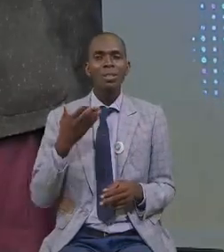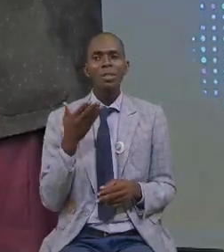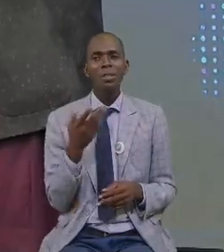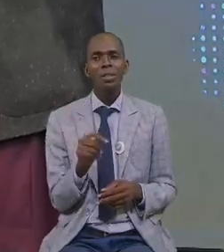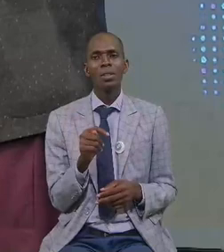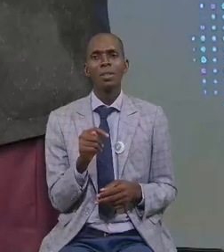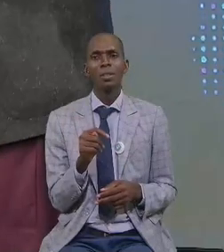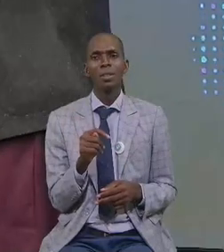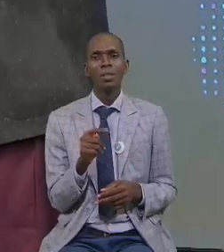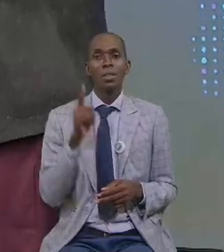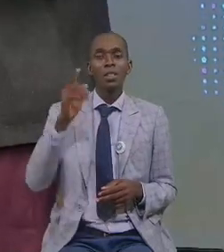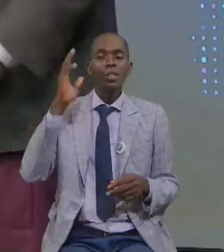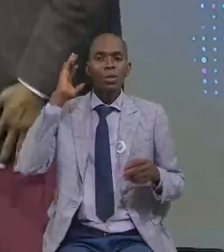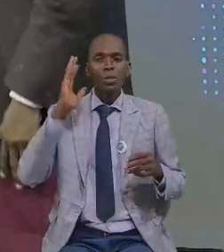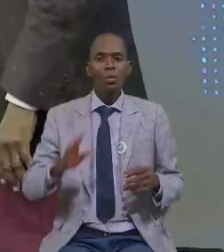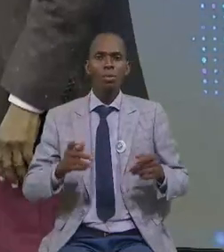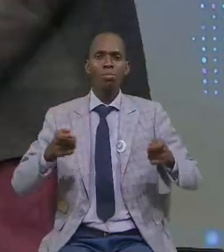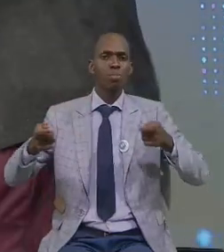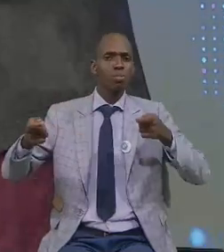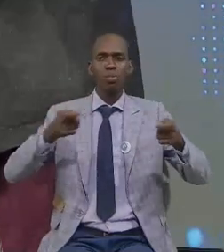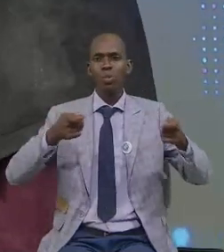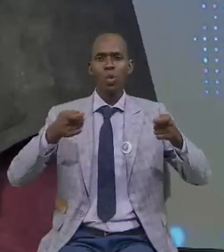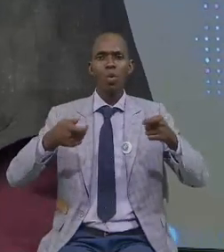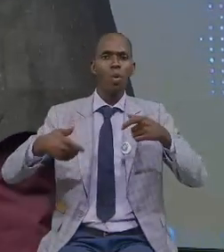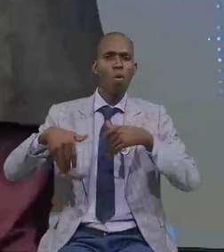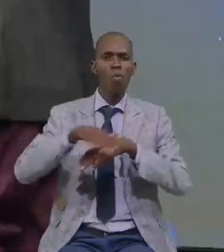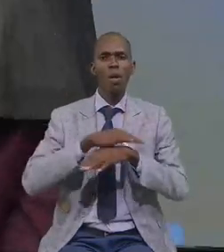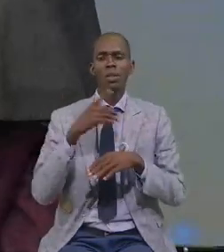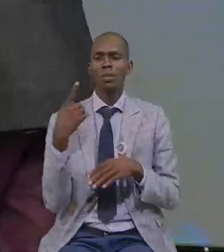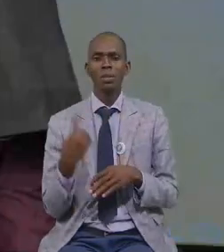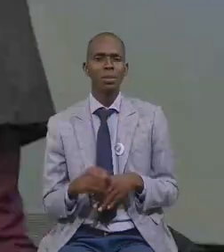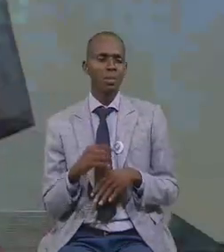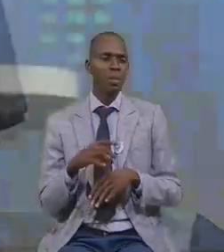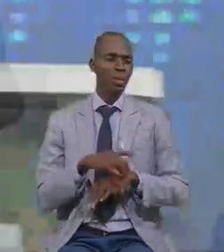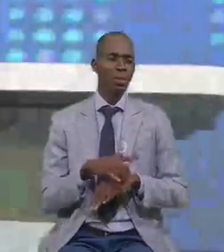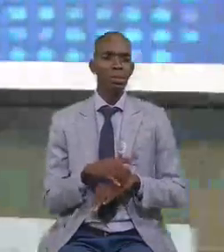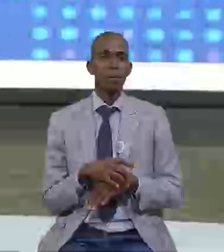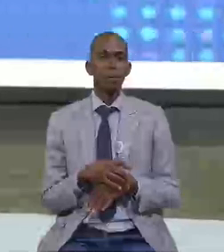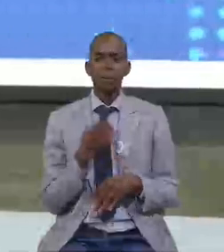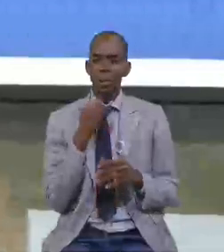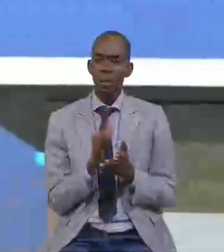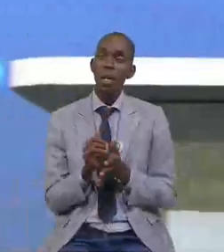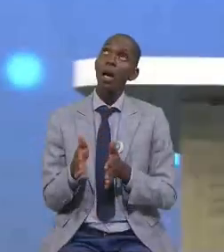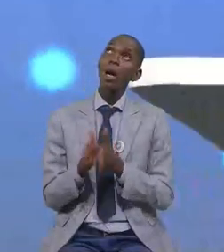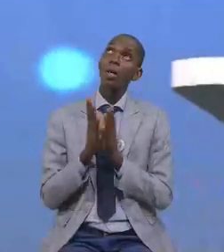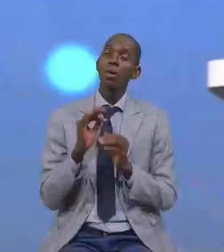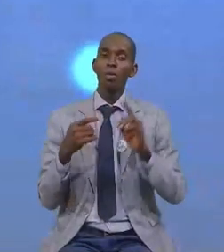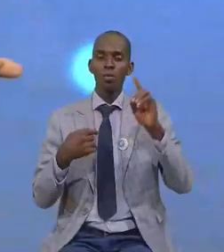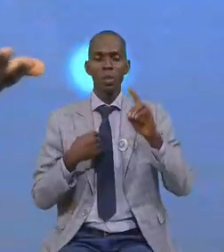va régner sur les nations. Il dit, demandez-moi, dans Psaume 2, verset